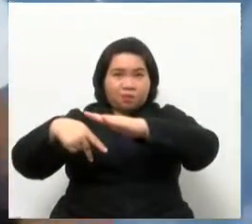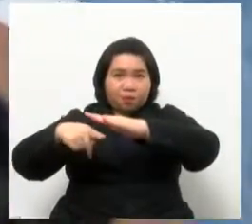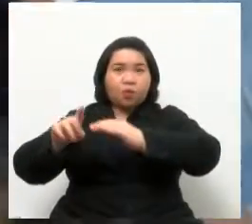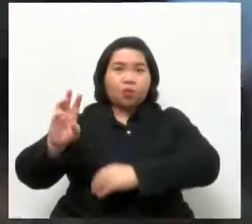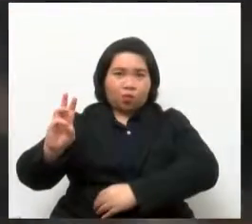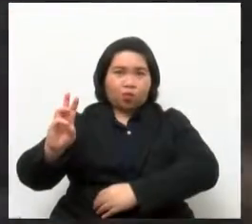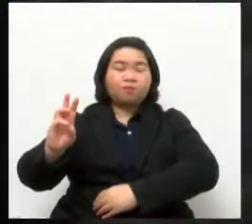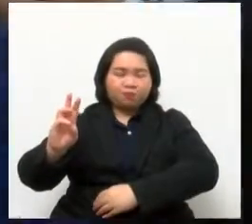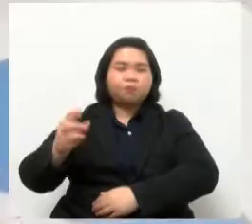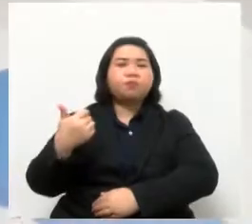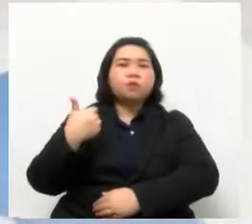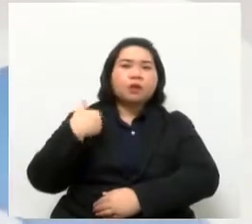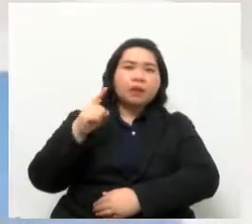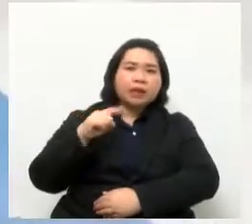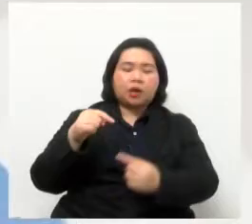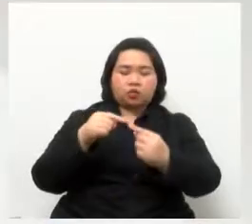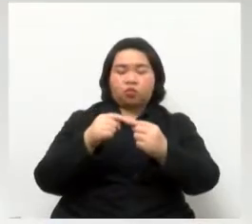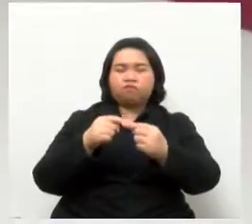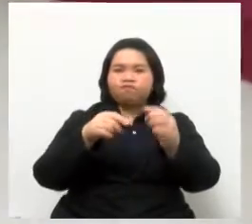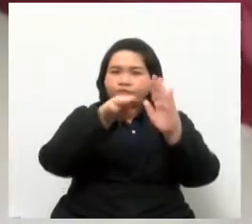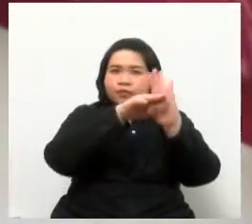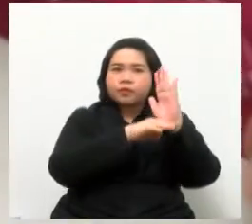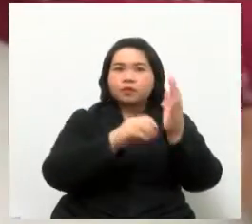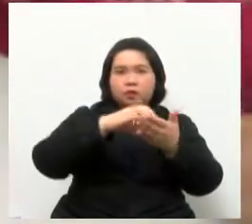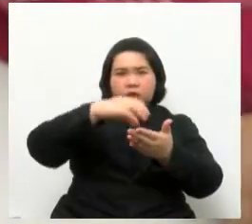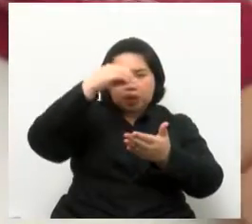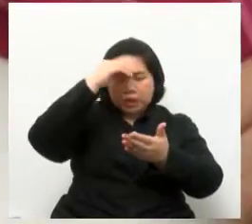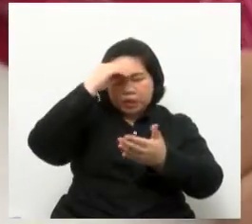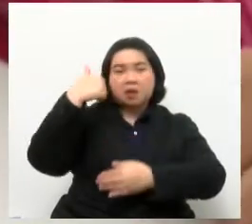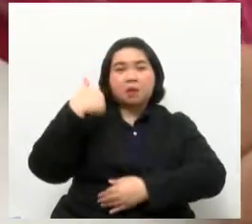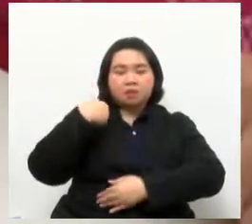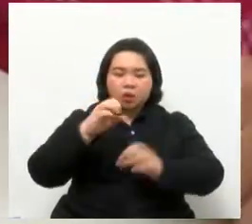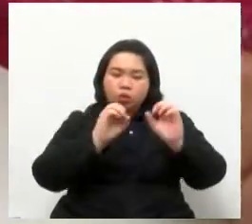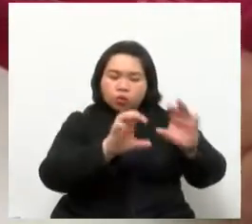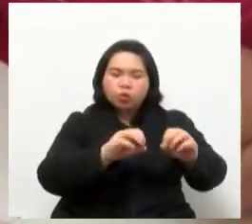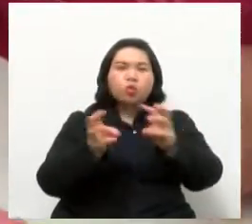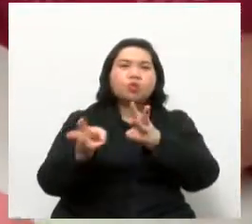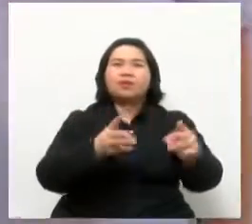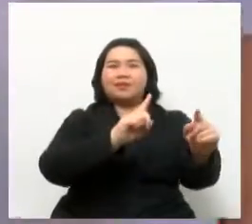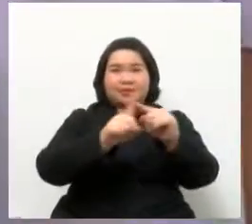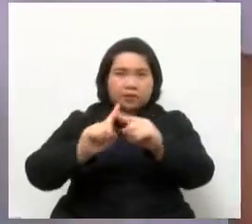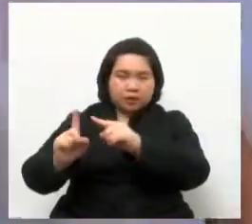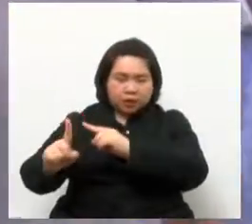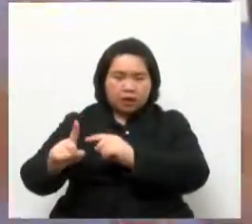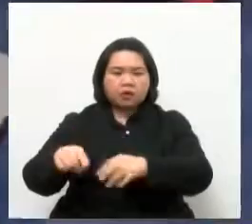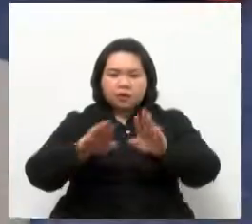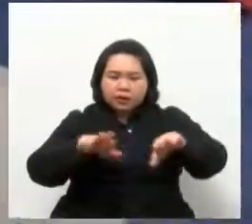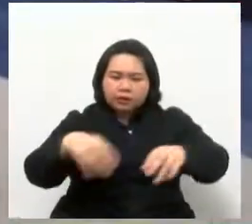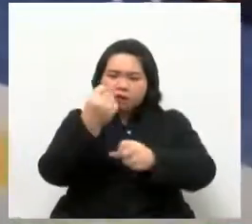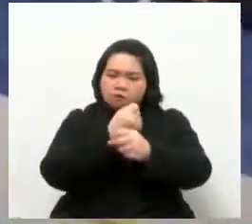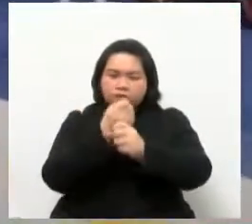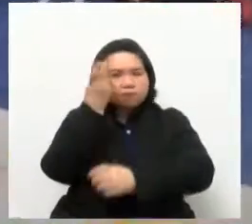ที่6มีการจัดกระบวนการเรียนรู้ที่ใช้รูปแบบการสอนที่หลากหลายฝึกให้นักเรียนได้คิ